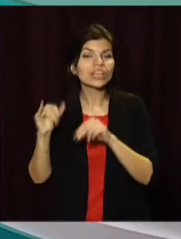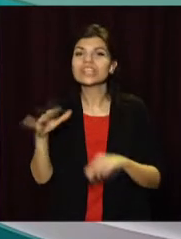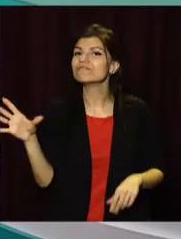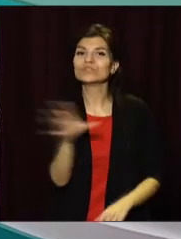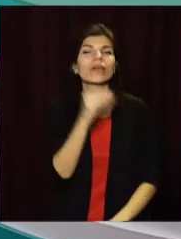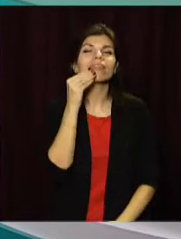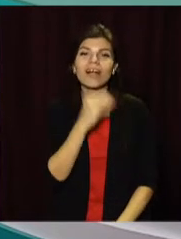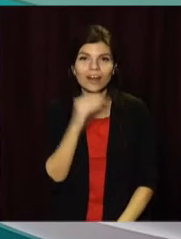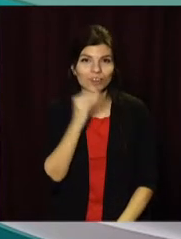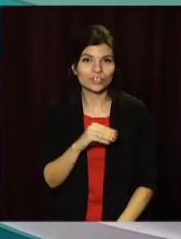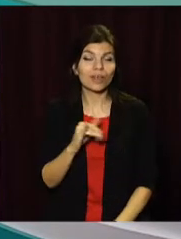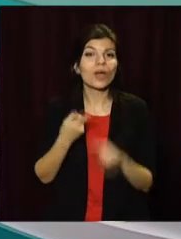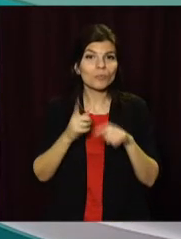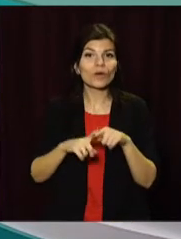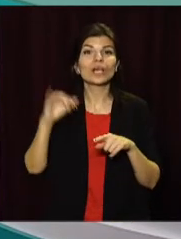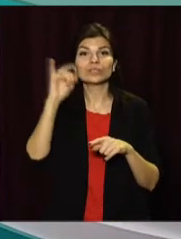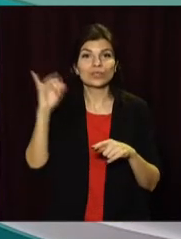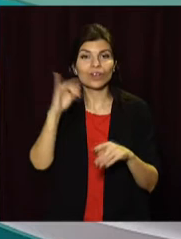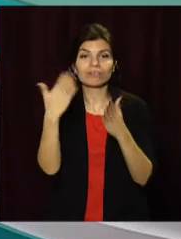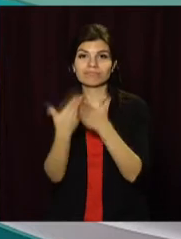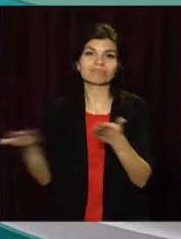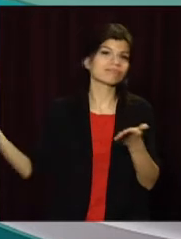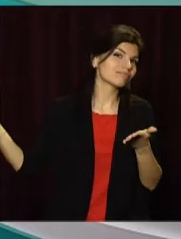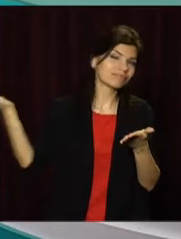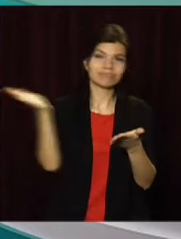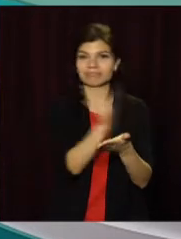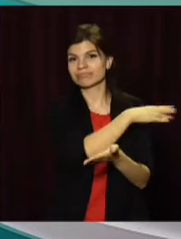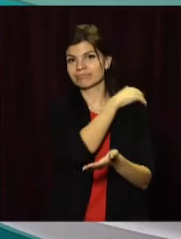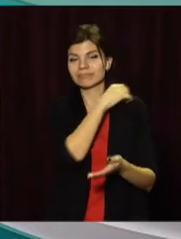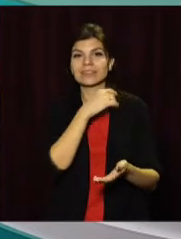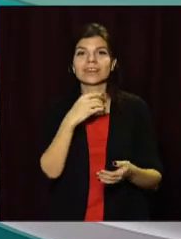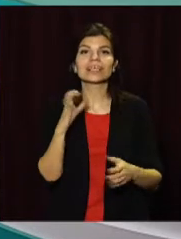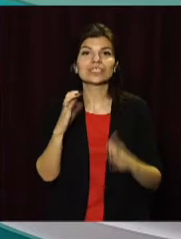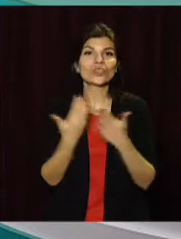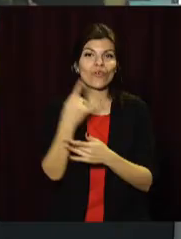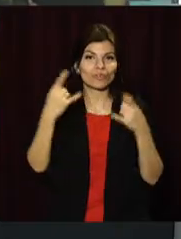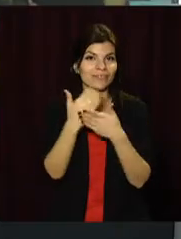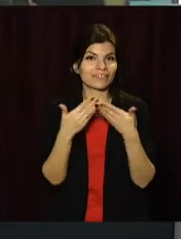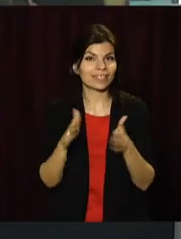всього найкращого. Тож перегортаємо цей аркуш календаря разом із відкритим.